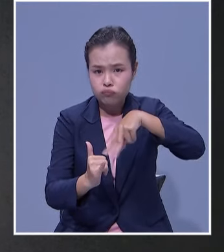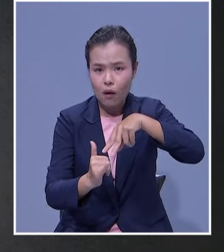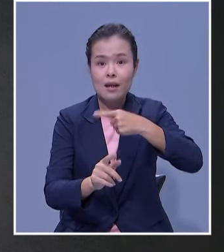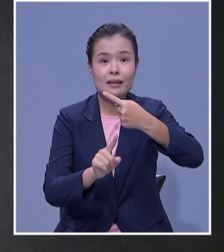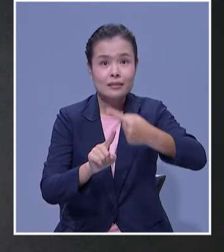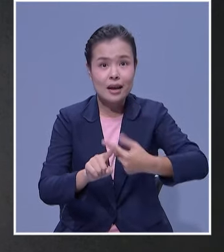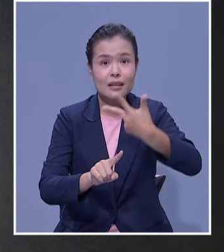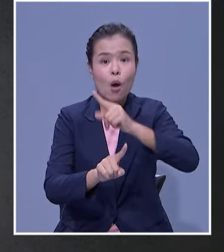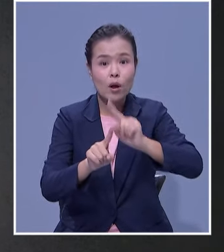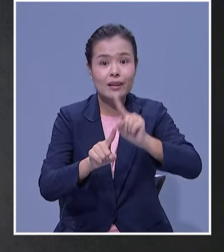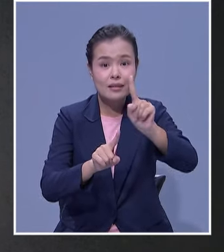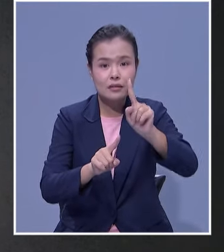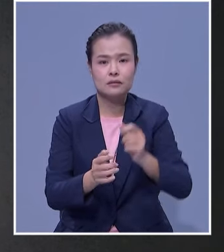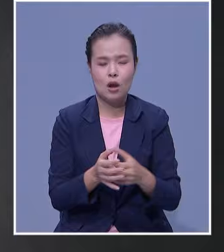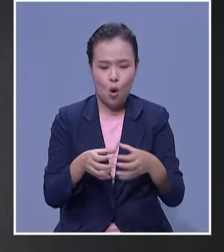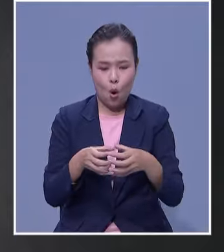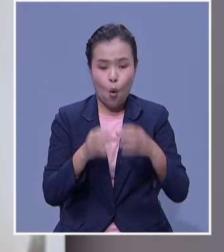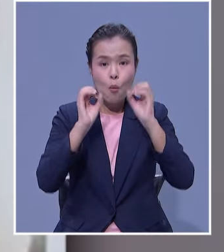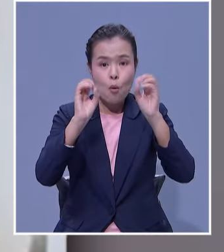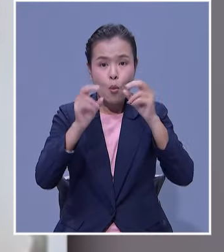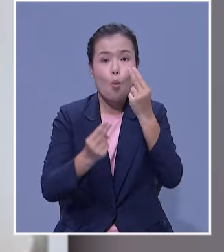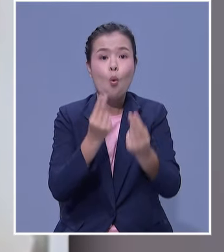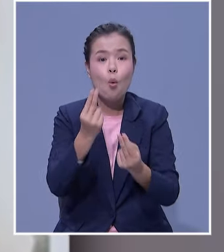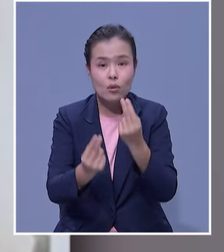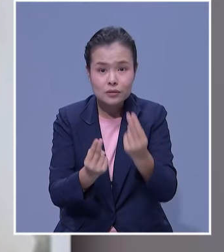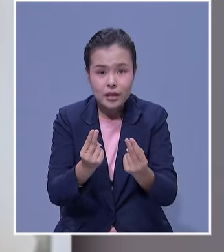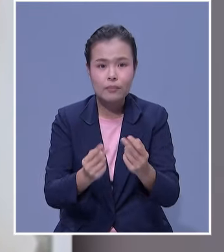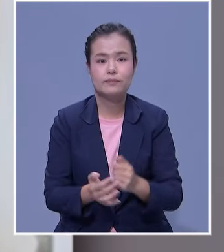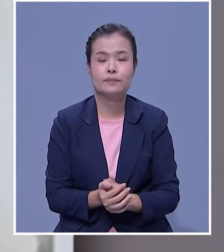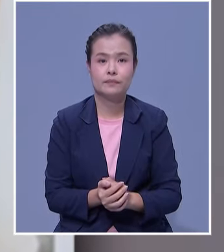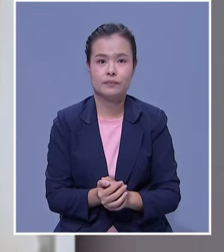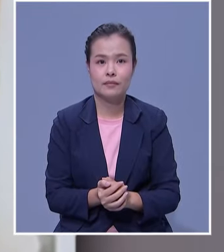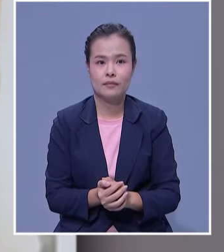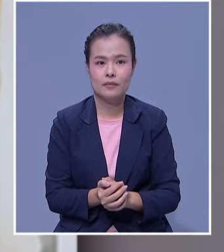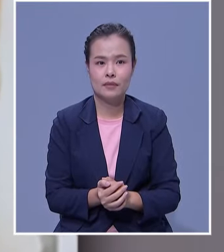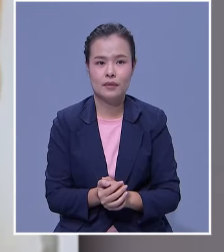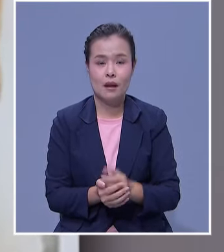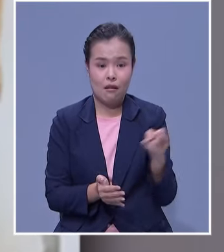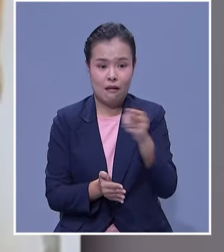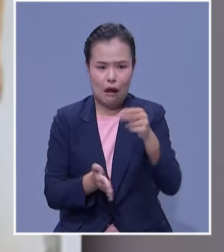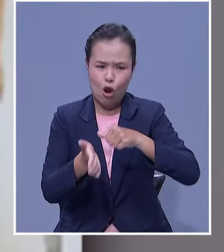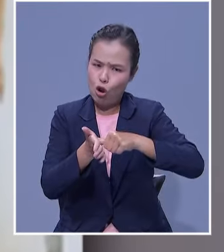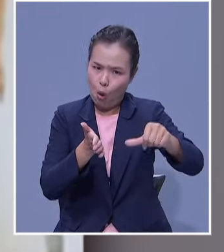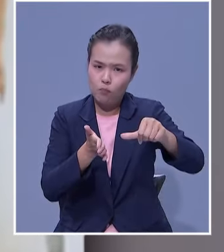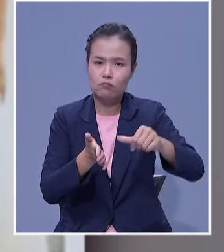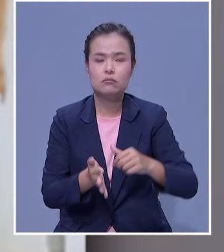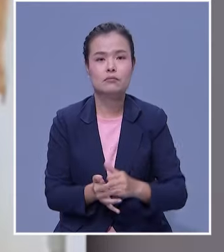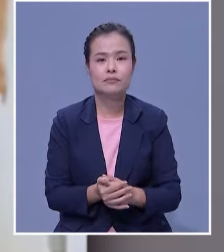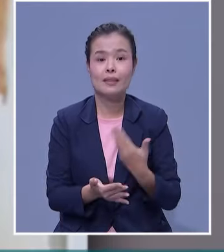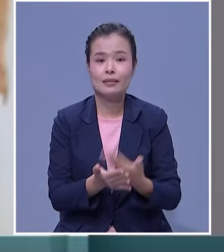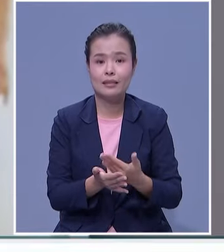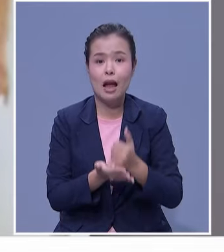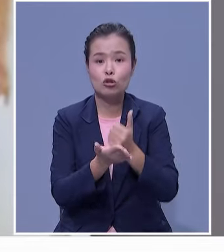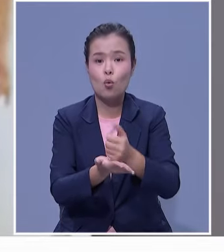มระหว่างนั้นก็มีคณะครูเนี่ยเดินทางไปเยี่ยมนะครับแล้วก็บอกว่าให้ลบคลิปเหตุการณ์ทั้งหมดรวมถึงให้เงินช่ว